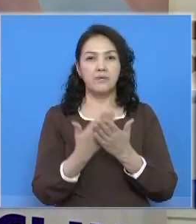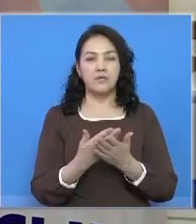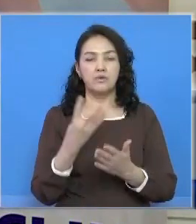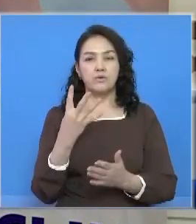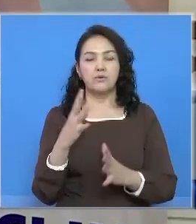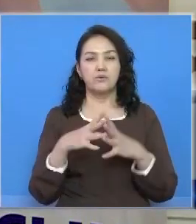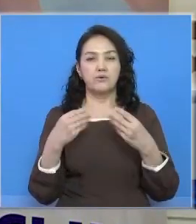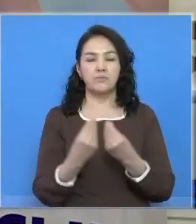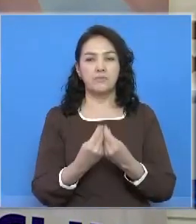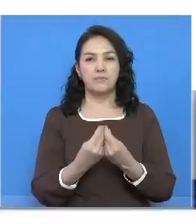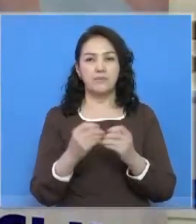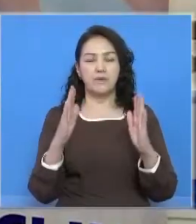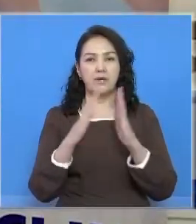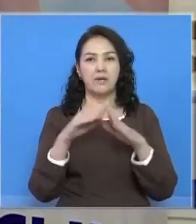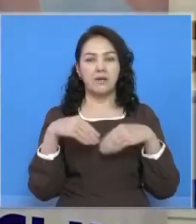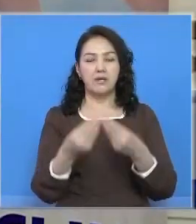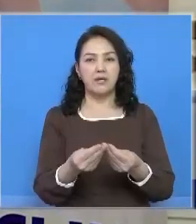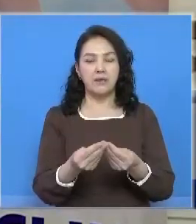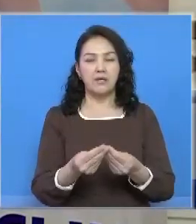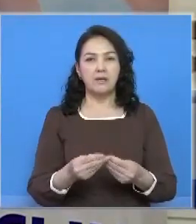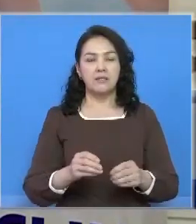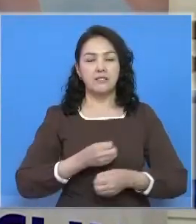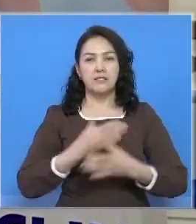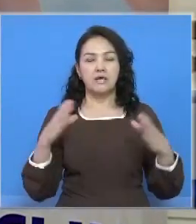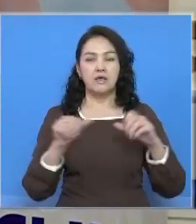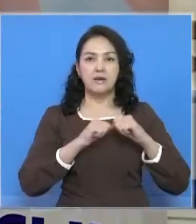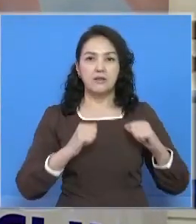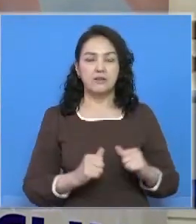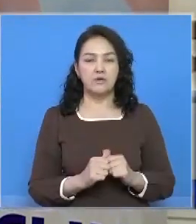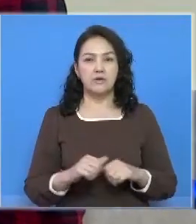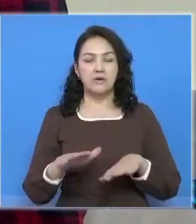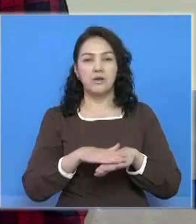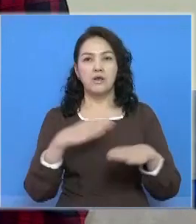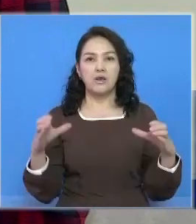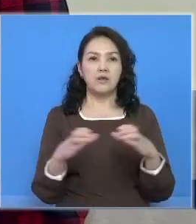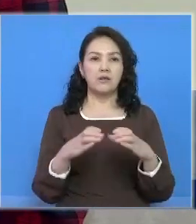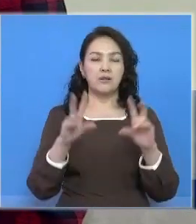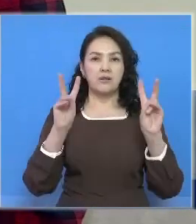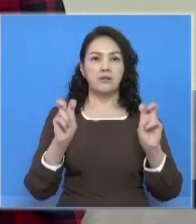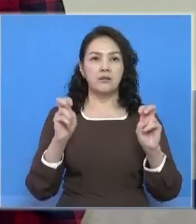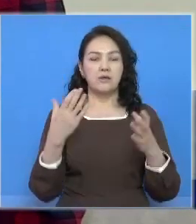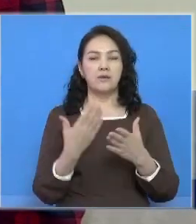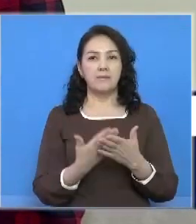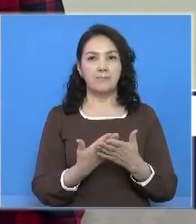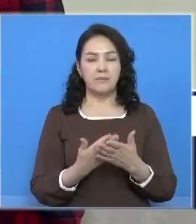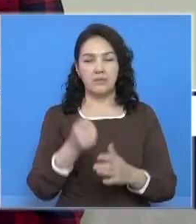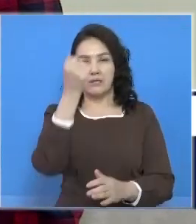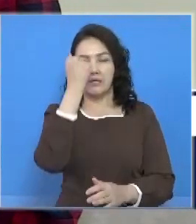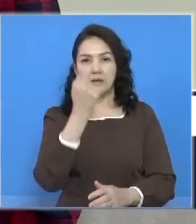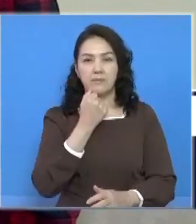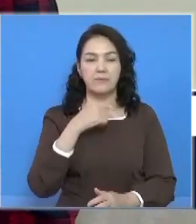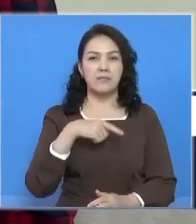отбасыға пәтер бере алып отырмыз. Жарқын жүрек бұл қайырымдылық достықтар тобы. Жарқын жүрек қайырымды қонына рахмет